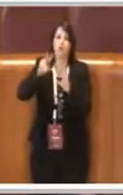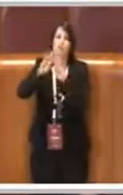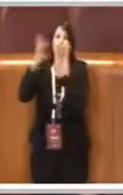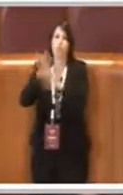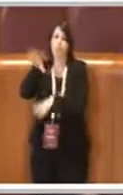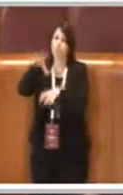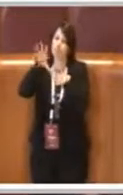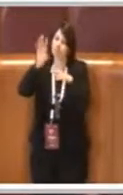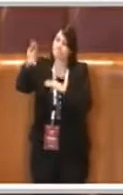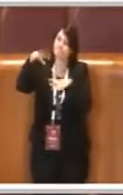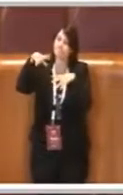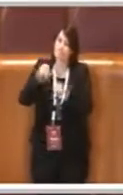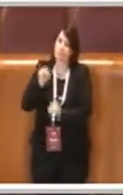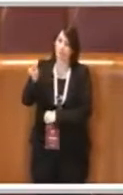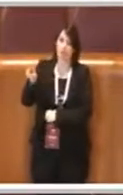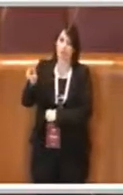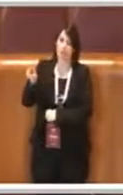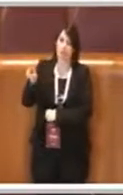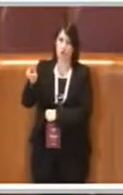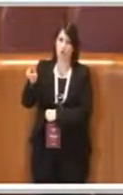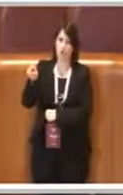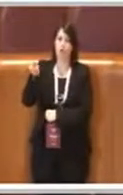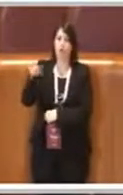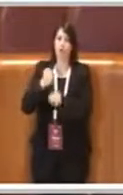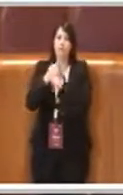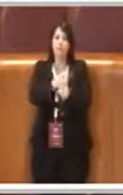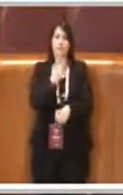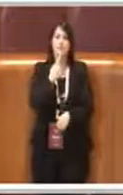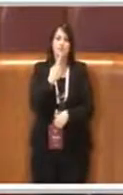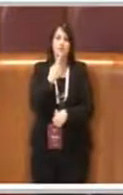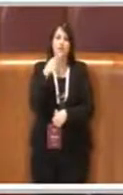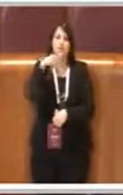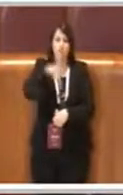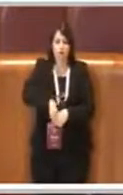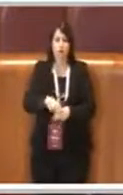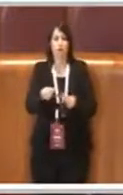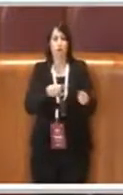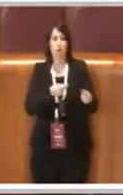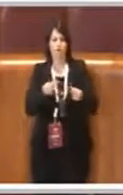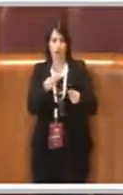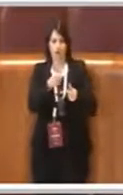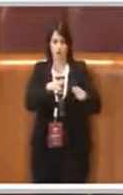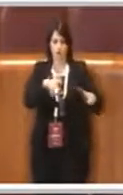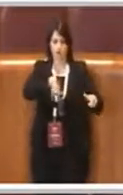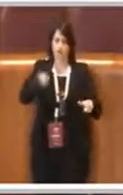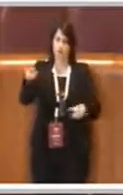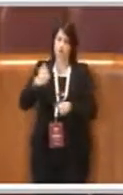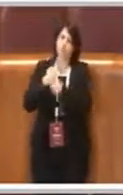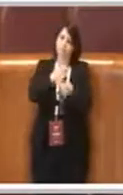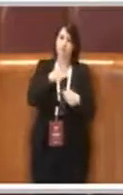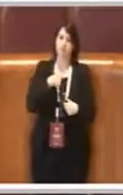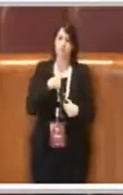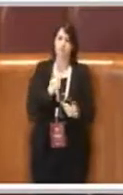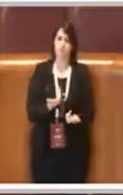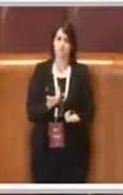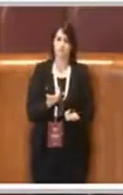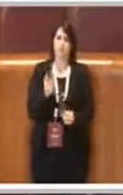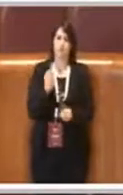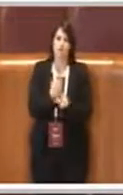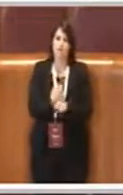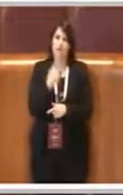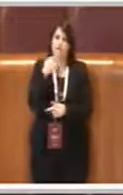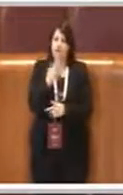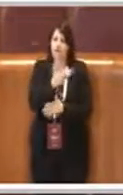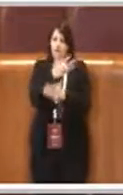a rappresentare chi oggi governa, che è anche la nostra forza politica, questo tipo di impatti, che per quanto riguarda, per